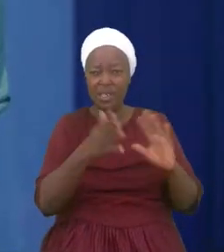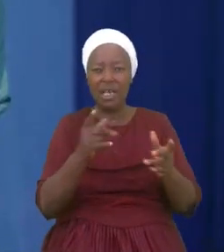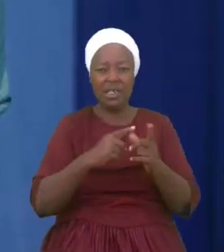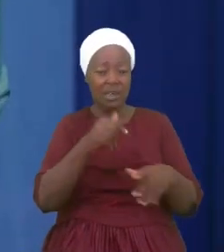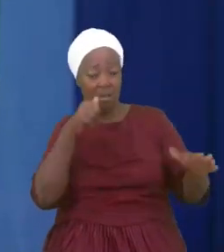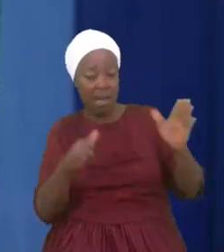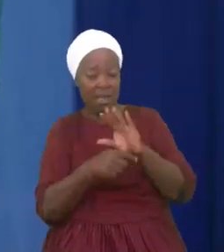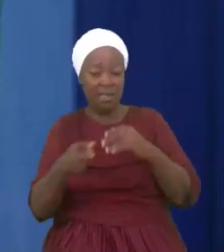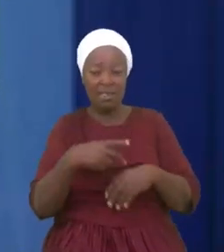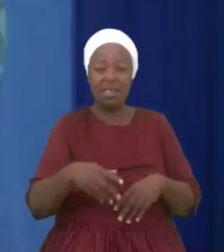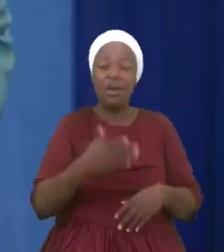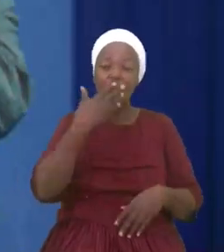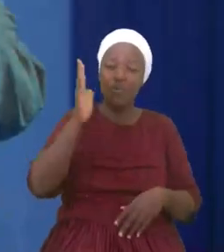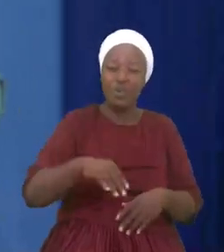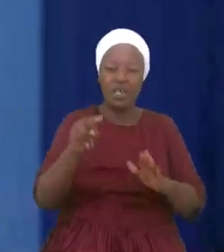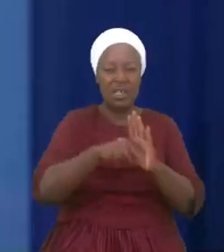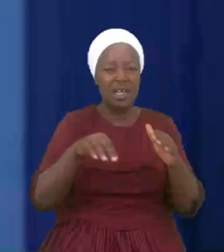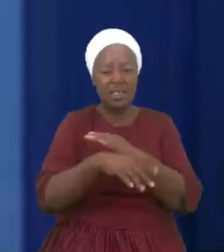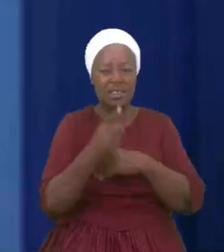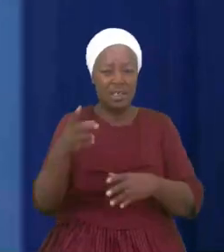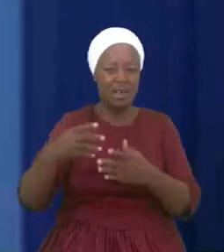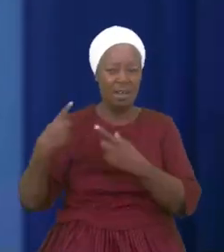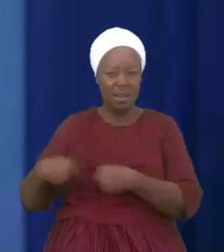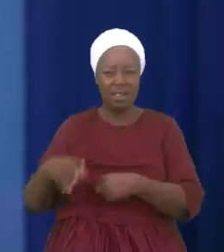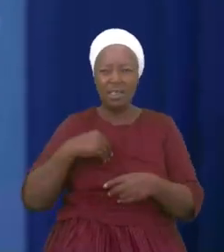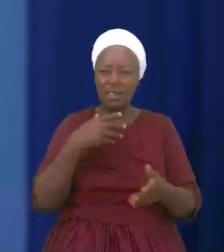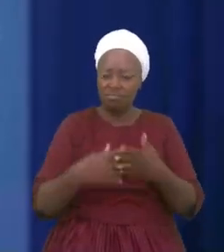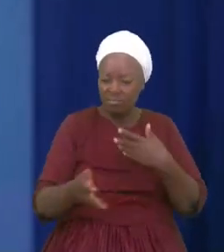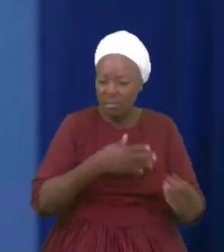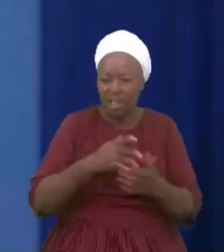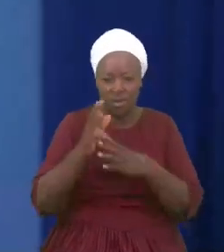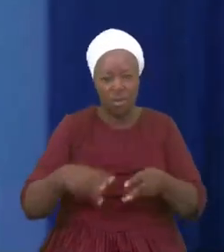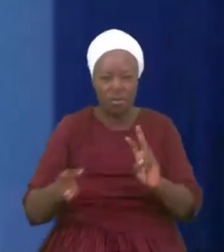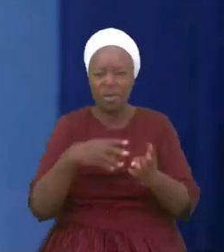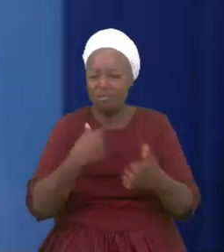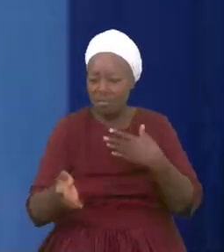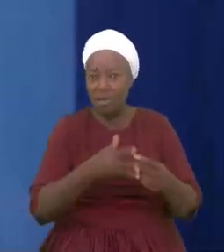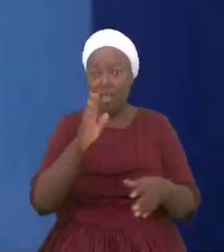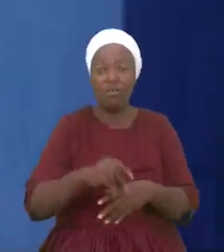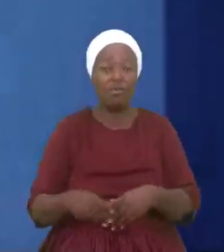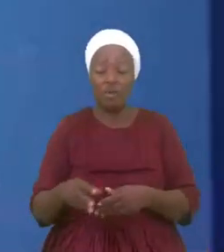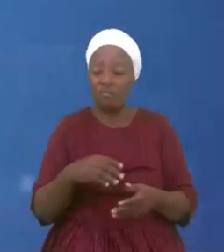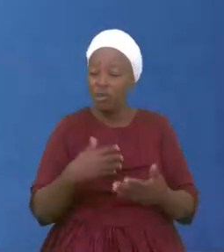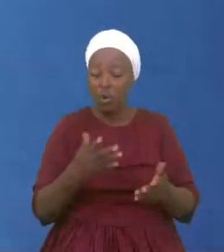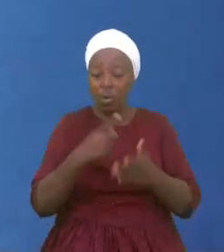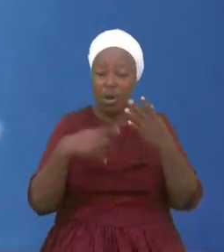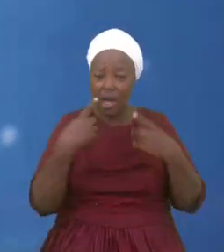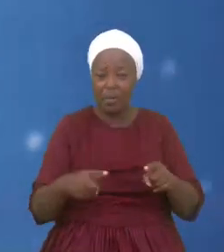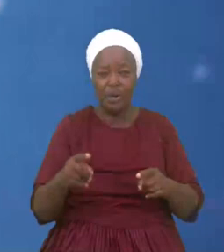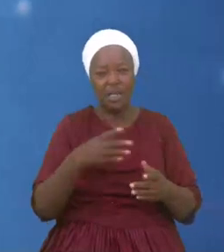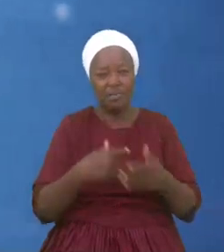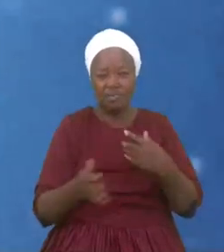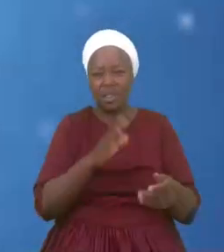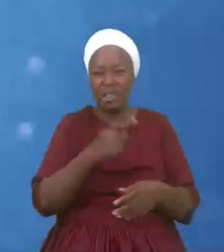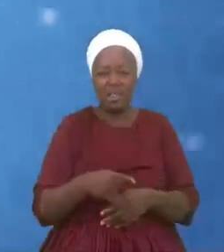sont psychologiquement des gens bon et cachent leur méchanceté dans le cœur et c'est dit quel que soit